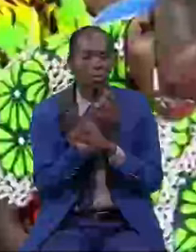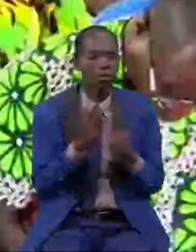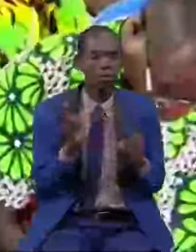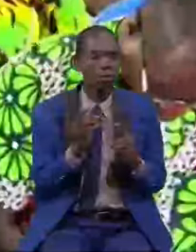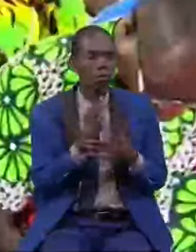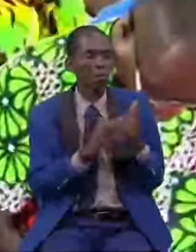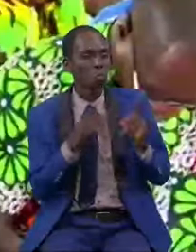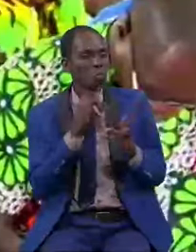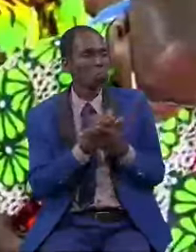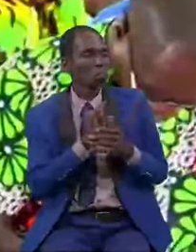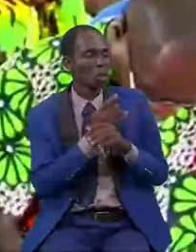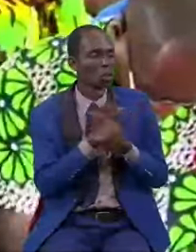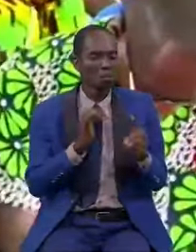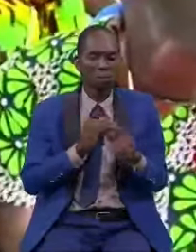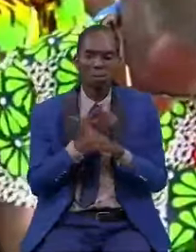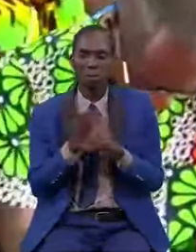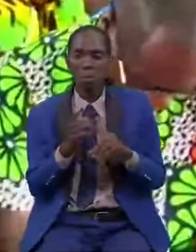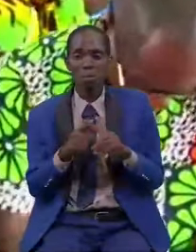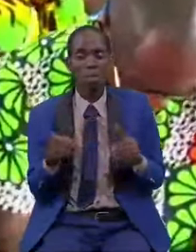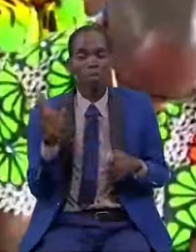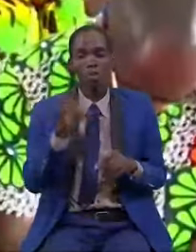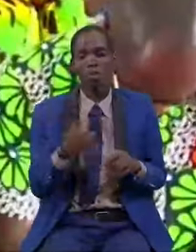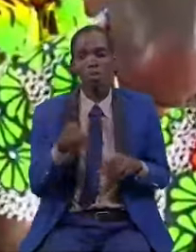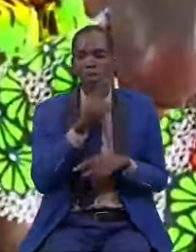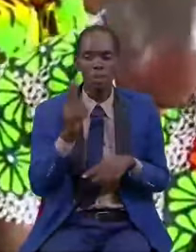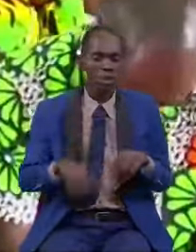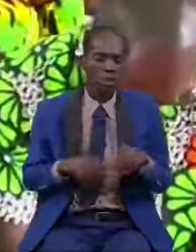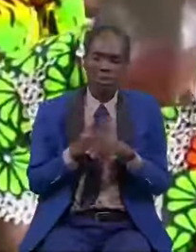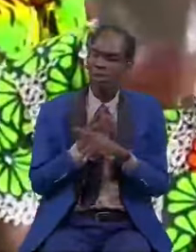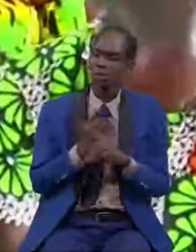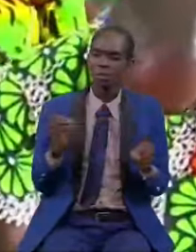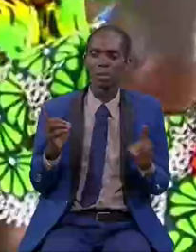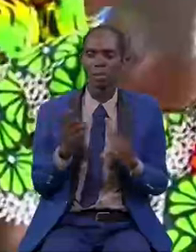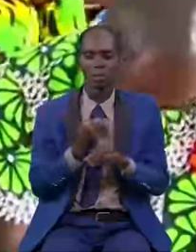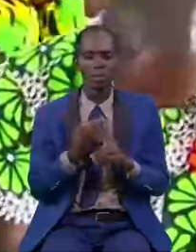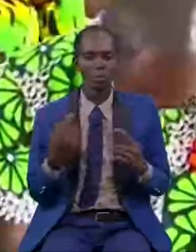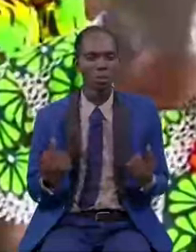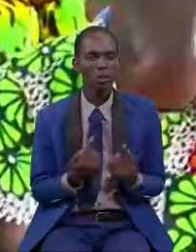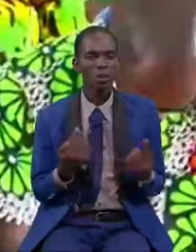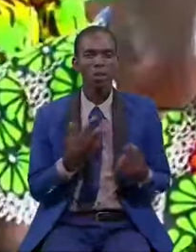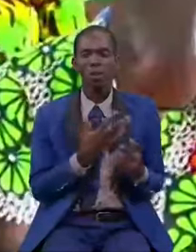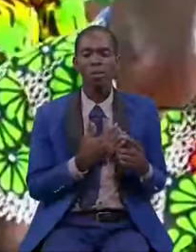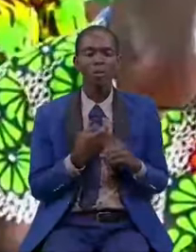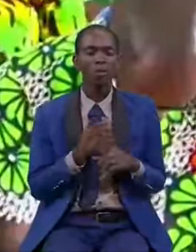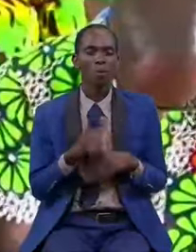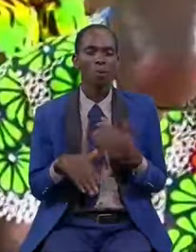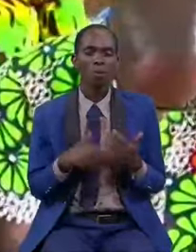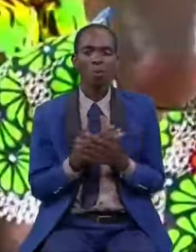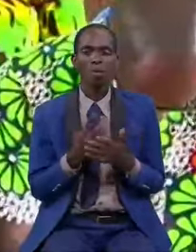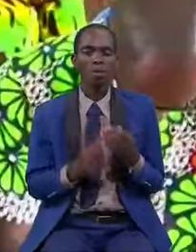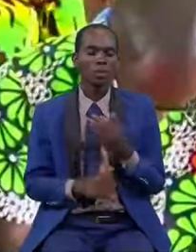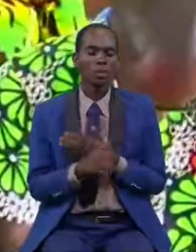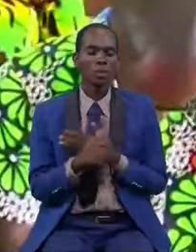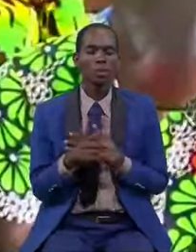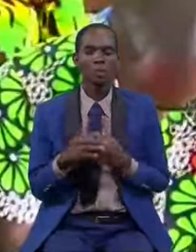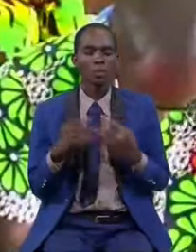Non, il ne peut pas. C'est Jésus qui délivre, qui libère du péché et de toutes les conséquences